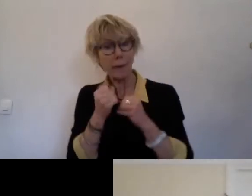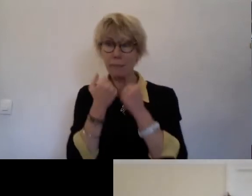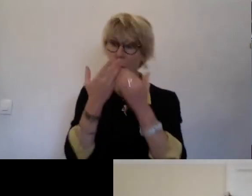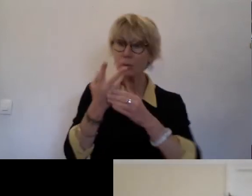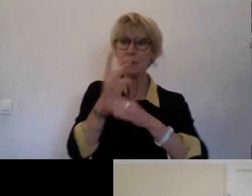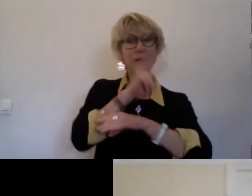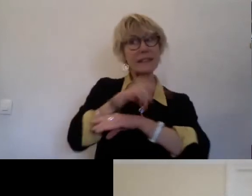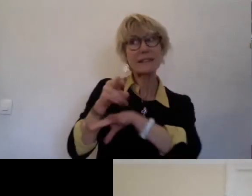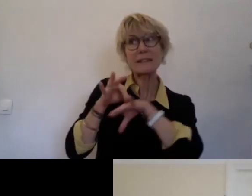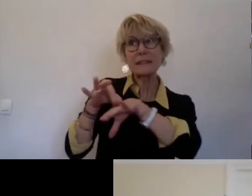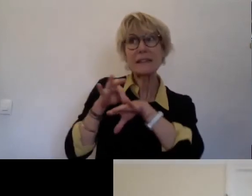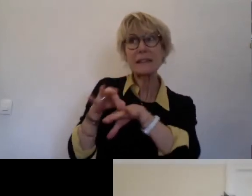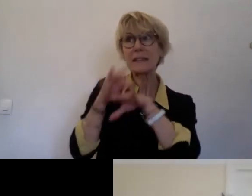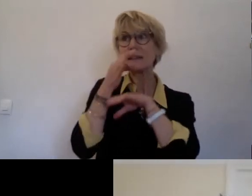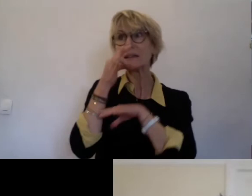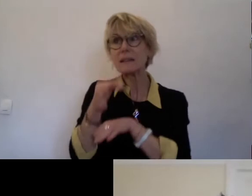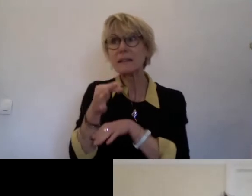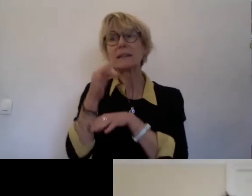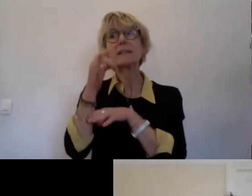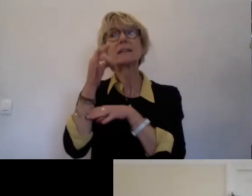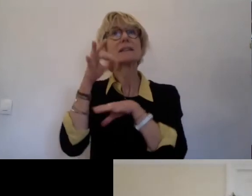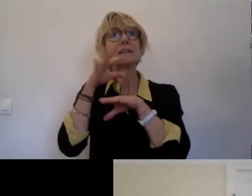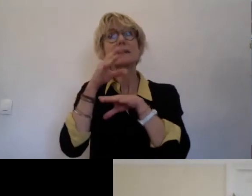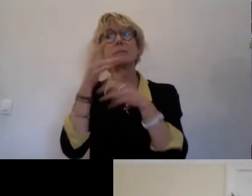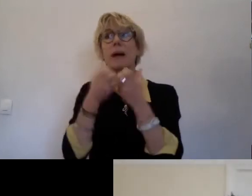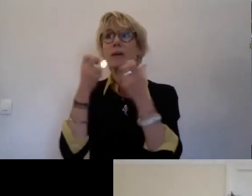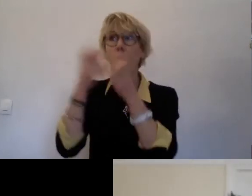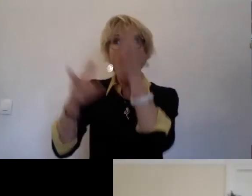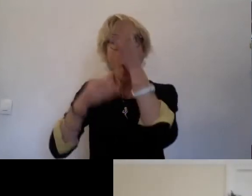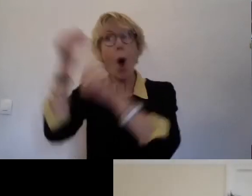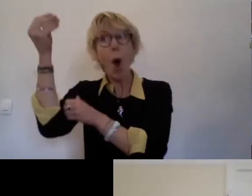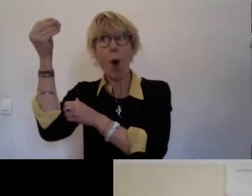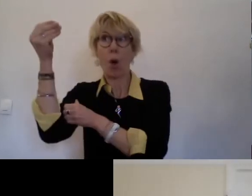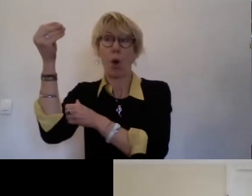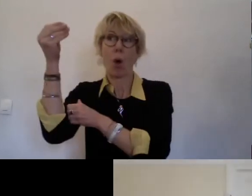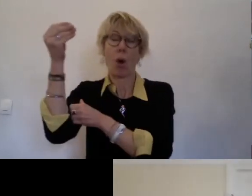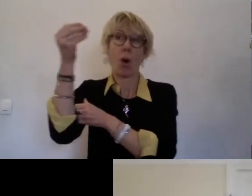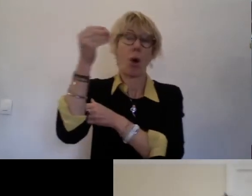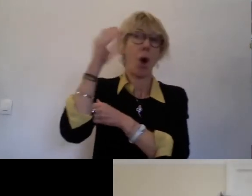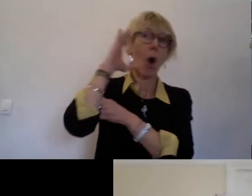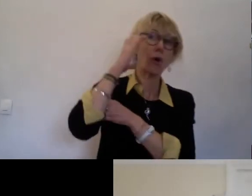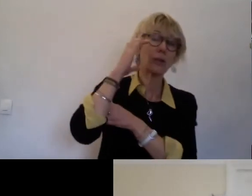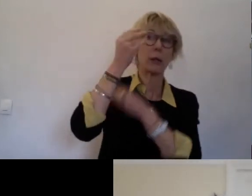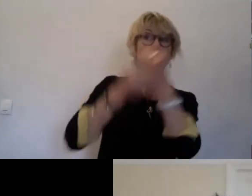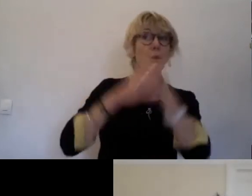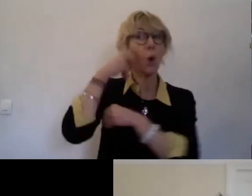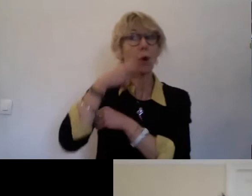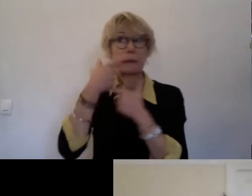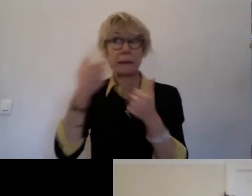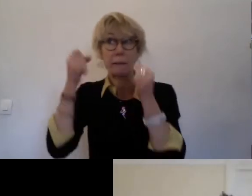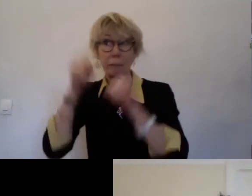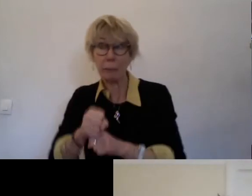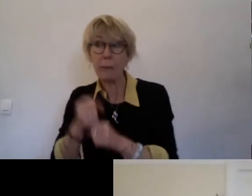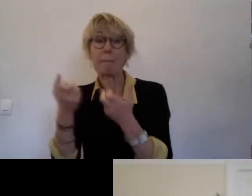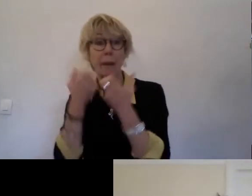le musée se déplace, va à la rencontre de ses publics. Et maintenant, on a la possibilité de faire ces activités à distance. Donc on a